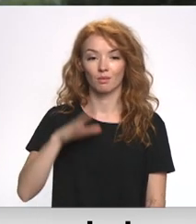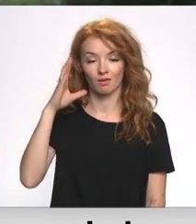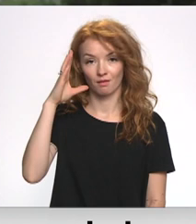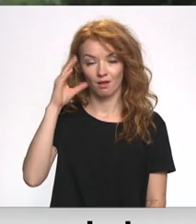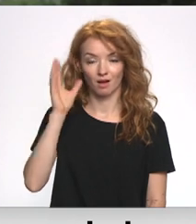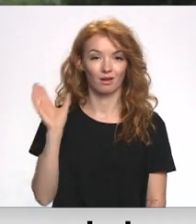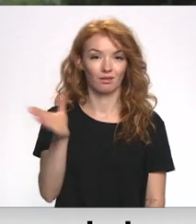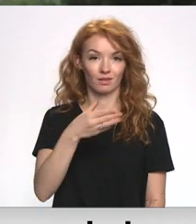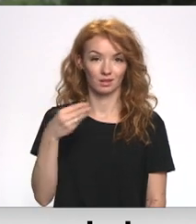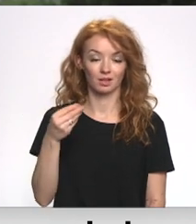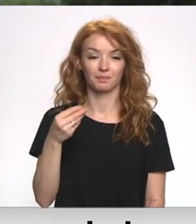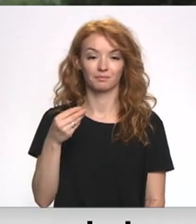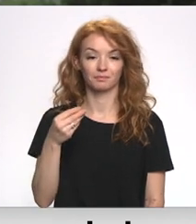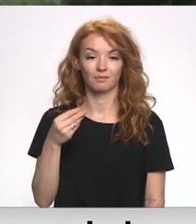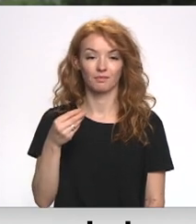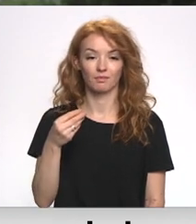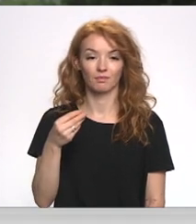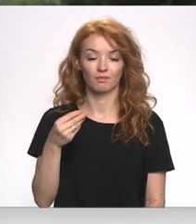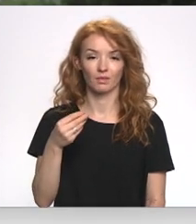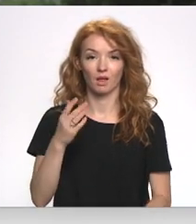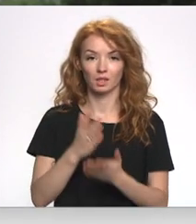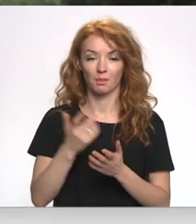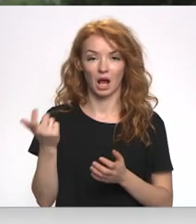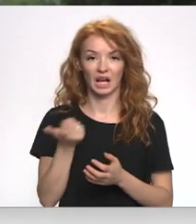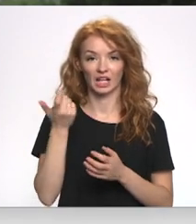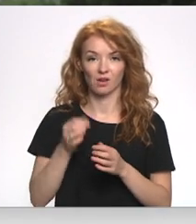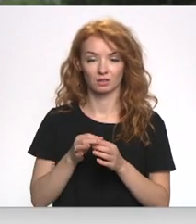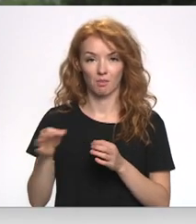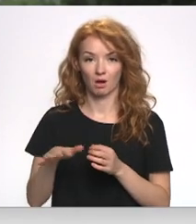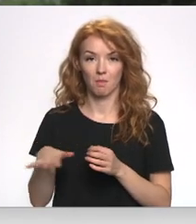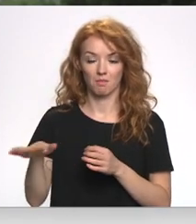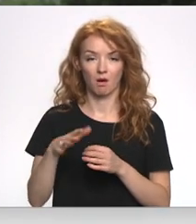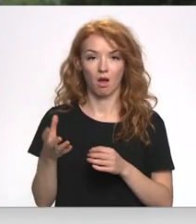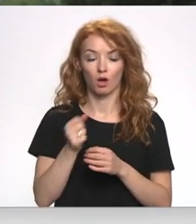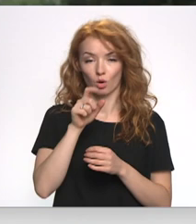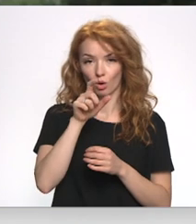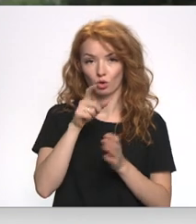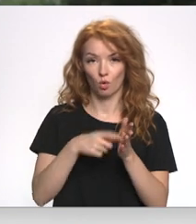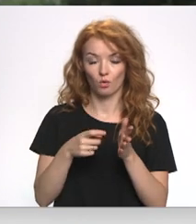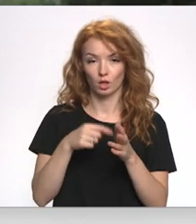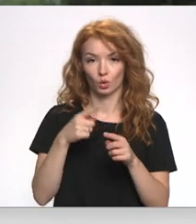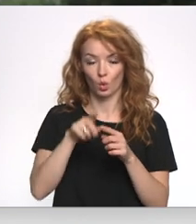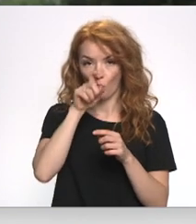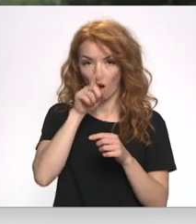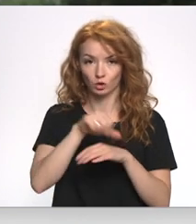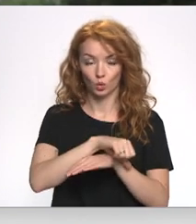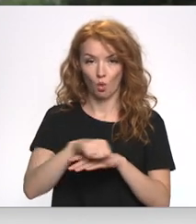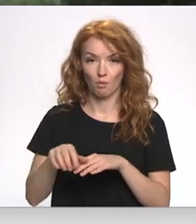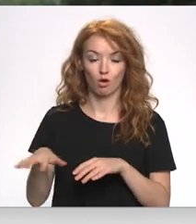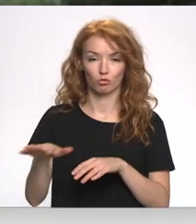Labvakar, skatītāji! Atrodamies Harkivas apgabalā, kas robežojas ar Donetskas un Luhanskas apgabaliem,